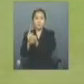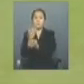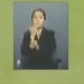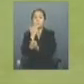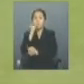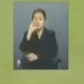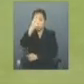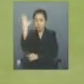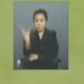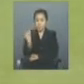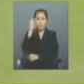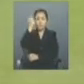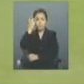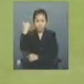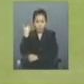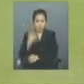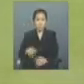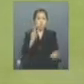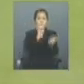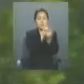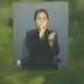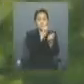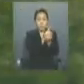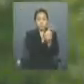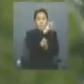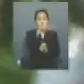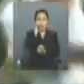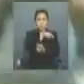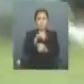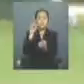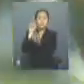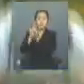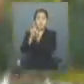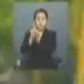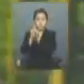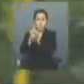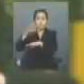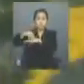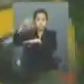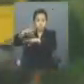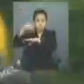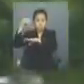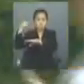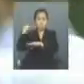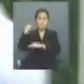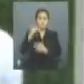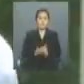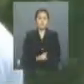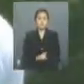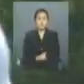ปรอังกฤษพบกับโยฮันเอ็ดฟอร์ดโปรสวีเดนโจนาธานเวกัสโปรจากเวเนซุเอลาพบกับนิโคลัส